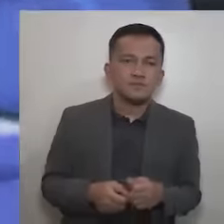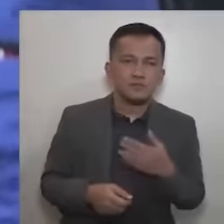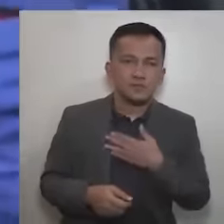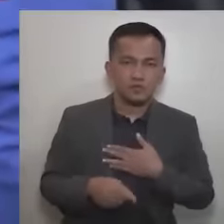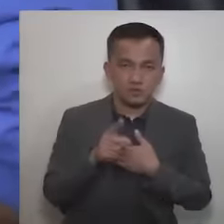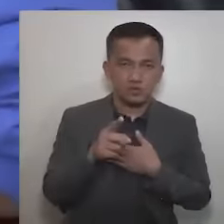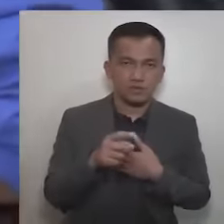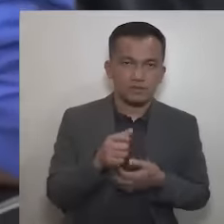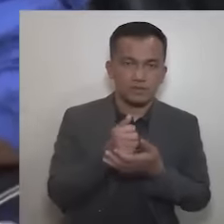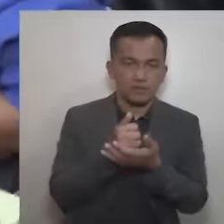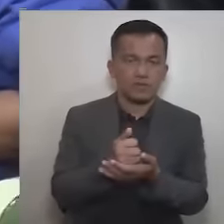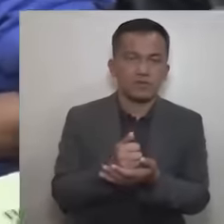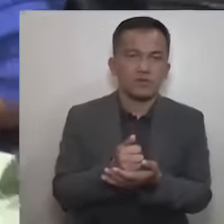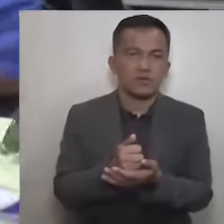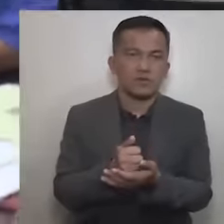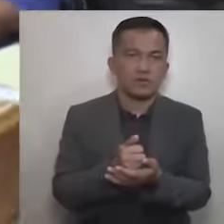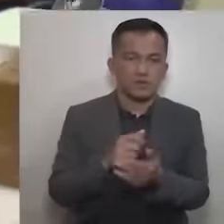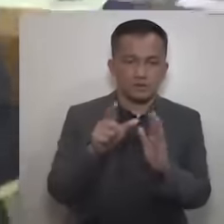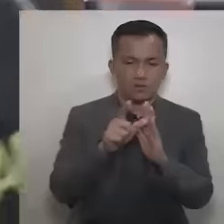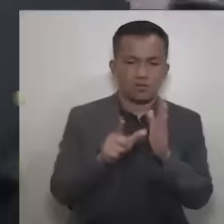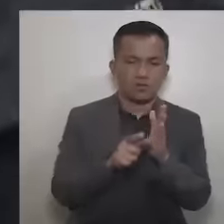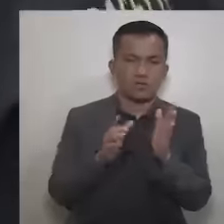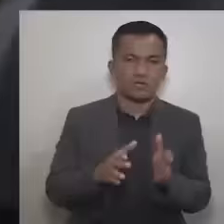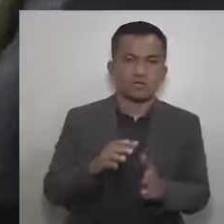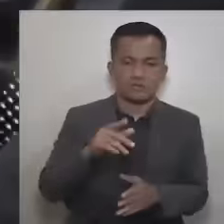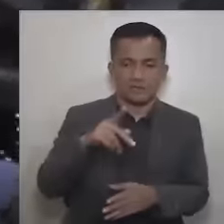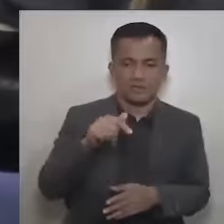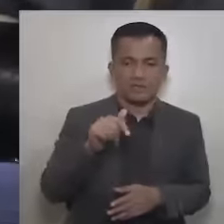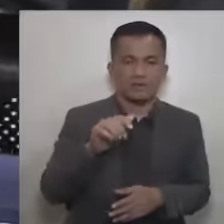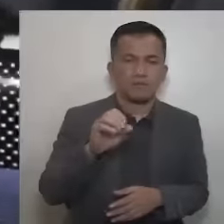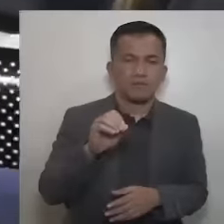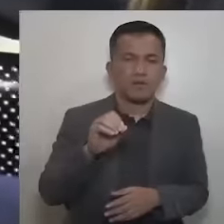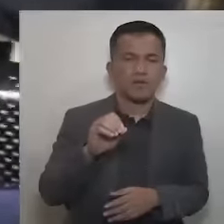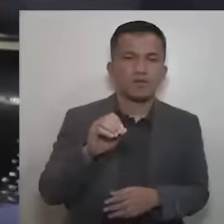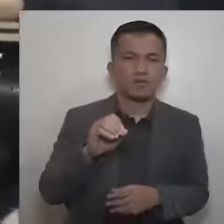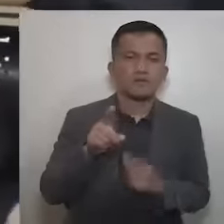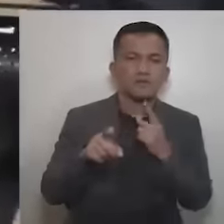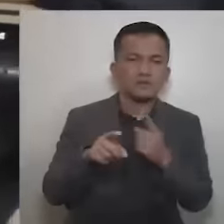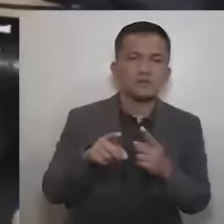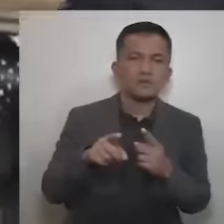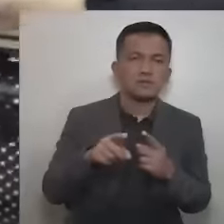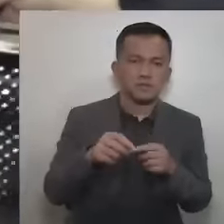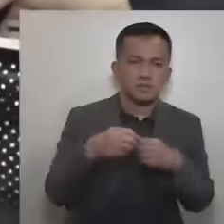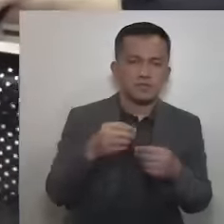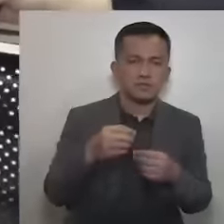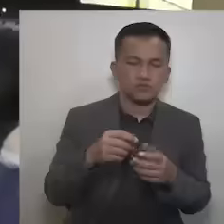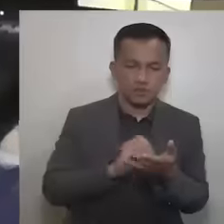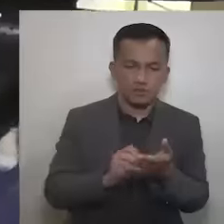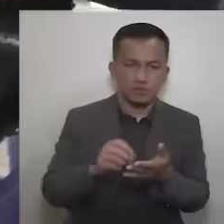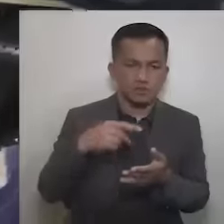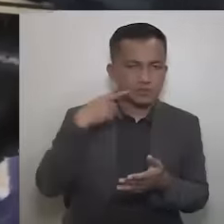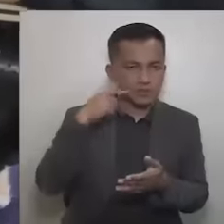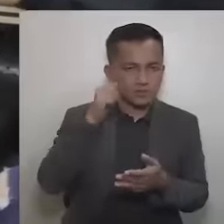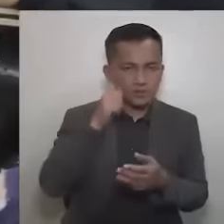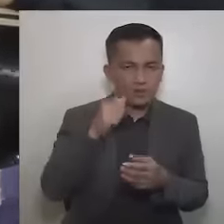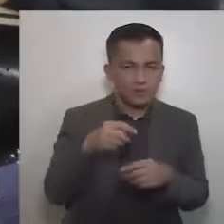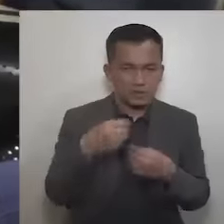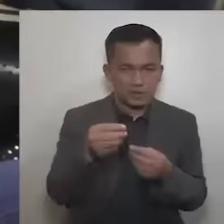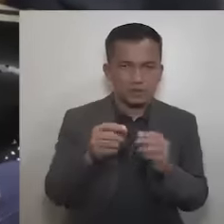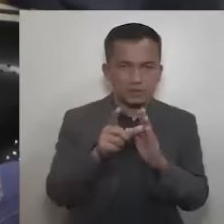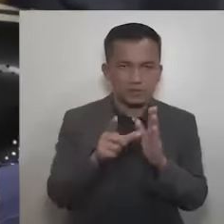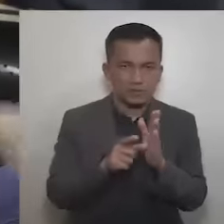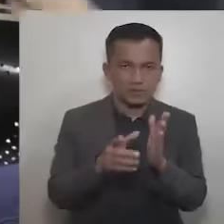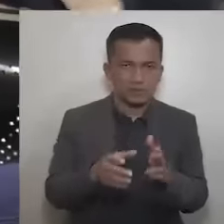Gusto mong ano, patulungan kita sa ano ng lawyer sa PAW? Sulatan ko si Persida Acosta para bigyan ka ng lawyer. Para meron nag-a-advise